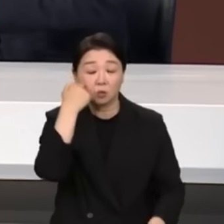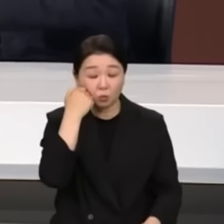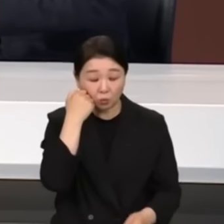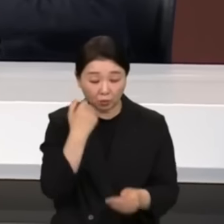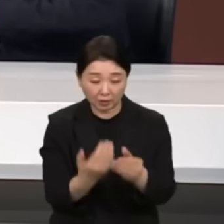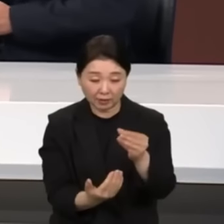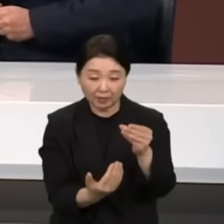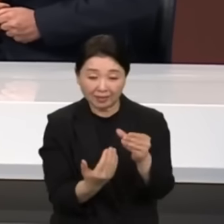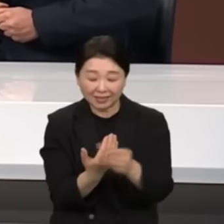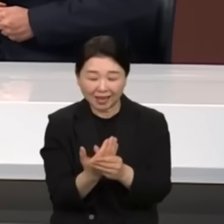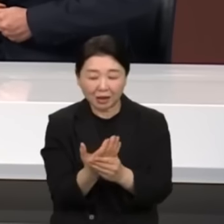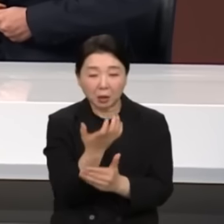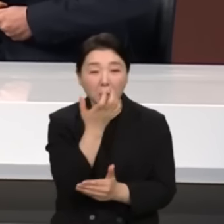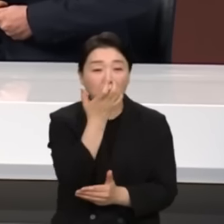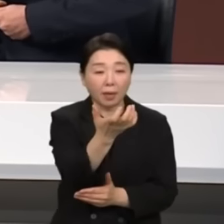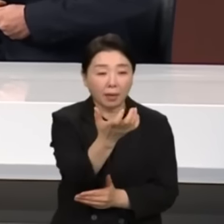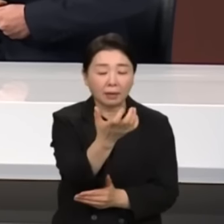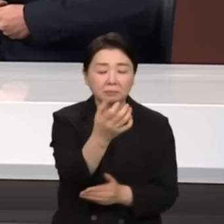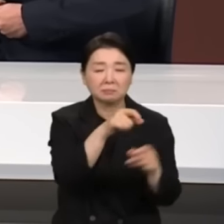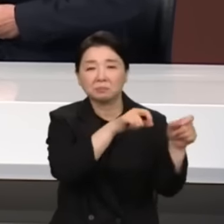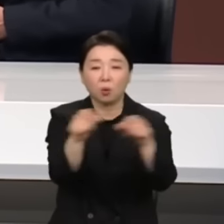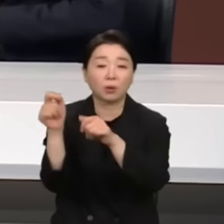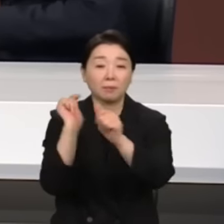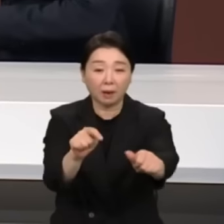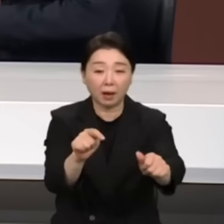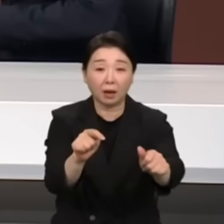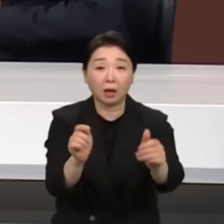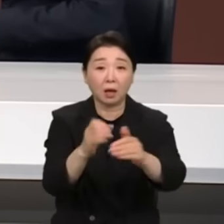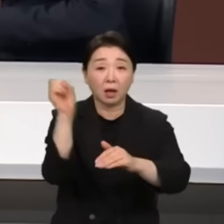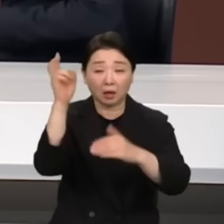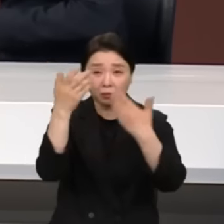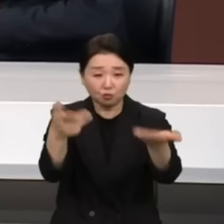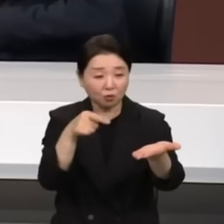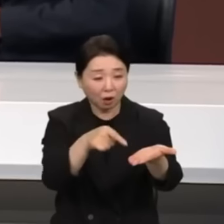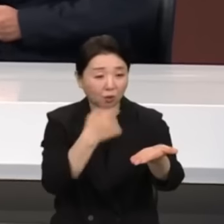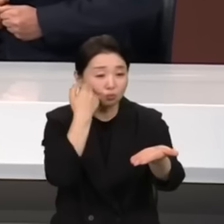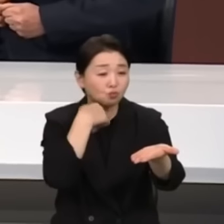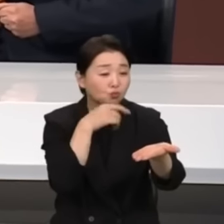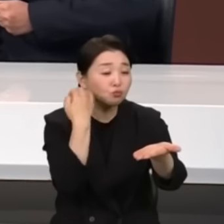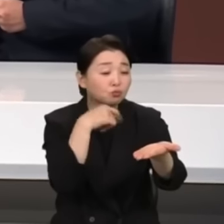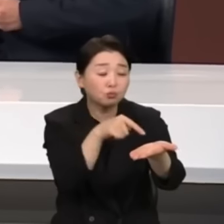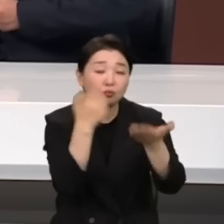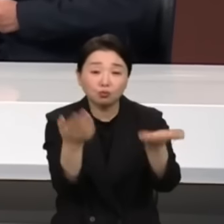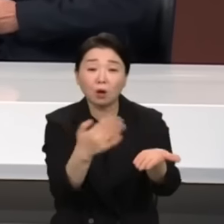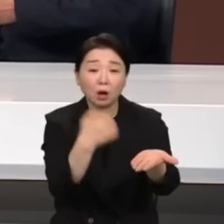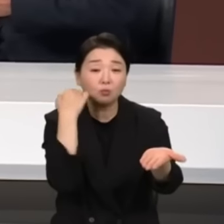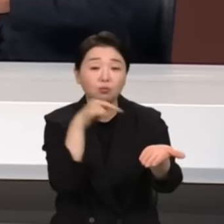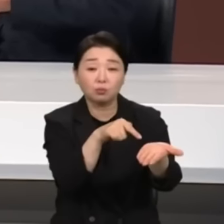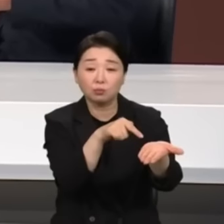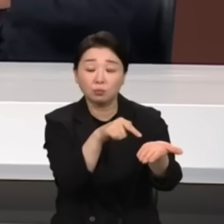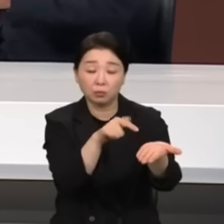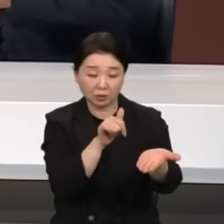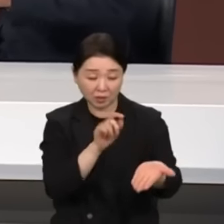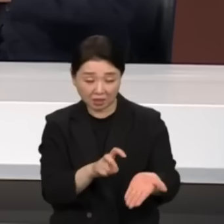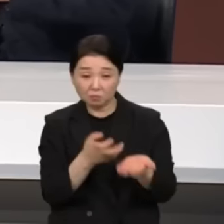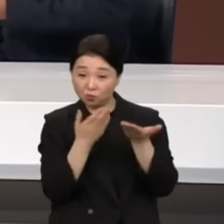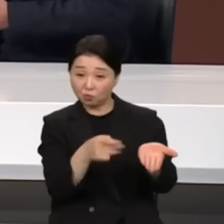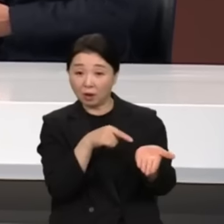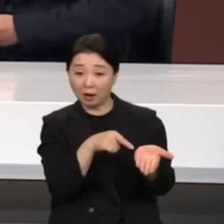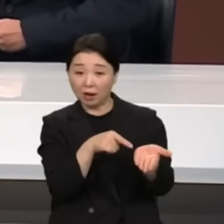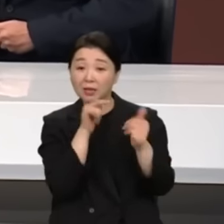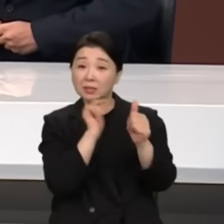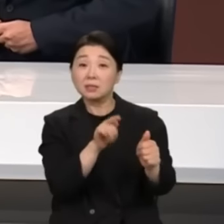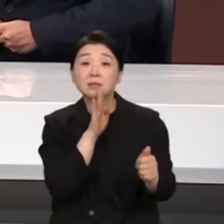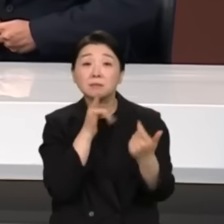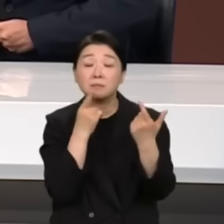이첩 보류에 대한 지시에 대한 내용이었는데 갑자기 휴가 얘기가 나와서 이게 누구에 대한 얘기냐, 무슨 얘기냐, 임 전 사단장의 휴가를 지시한